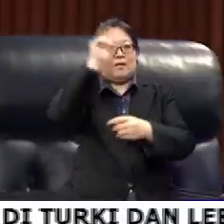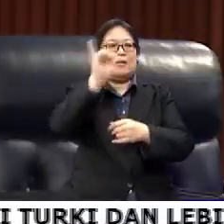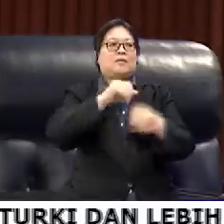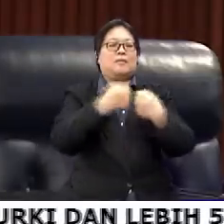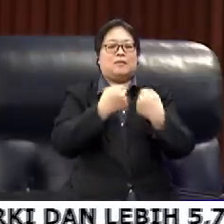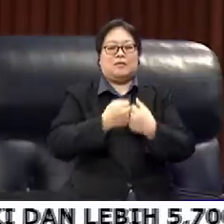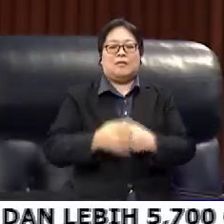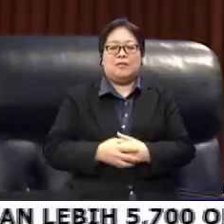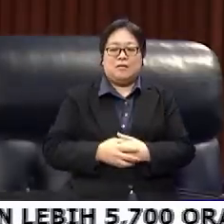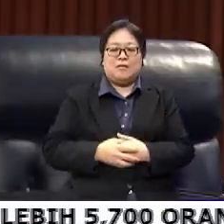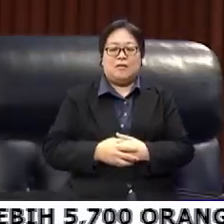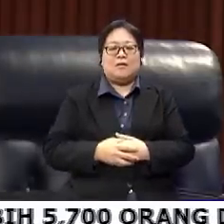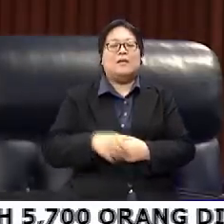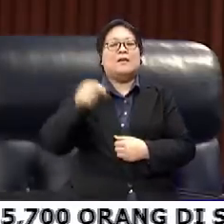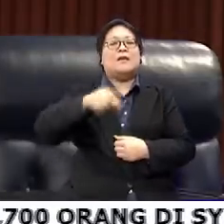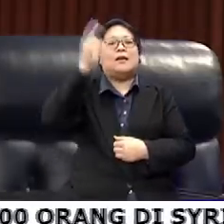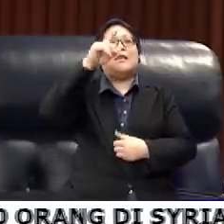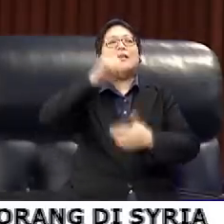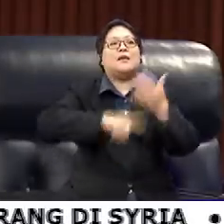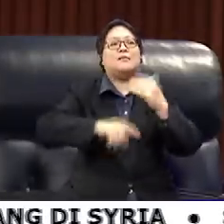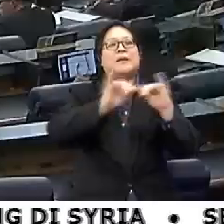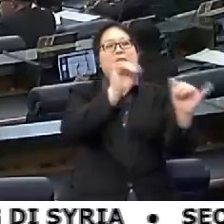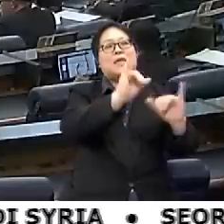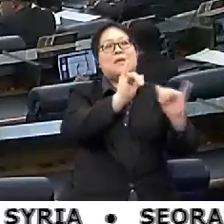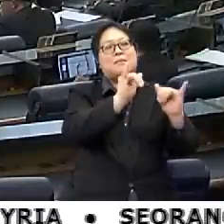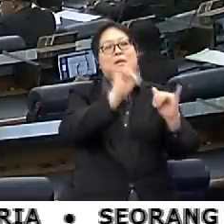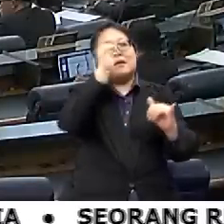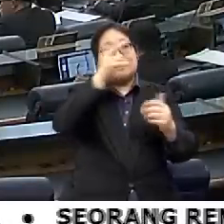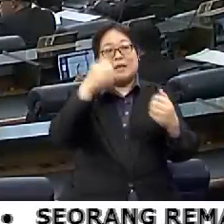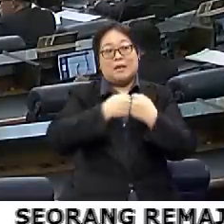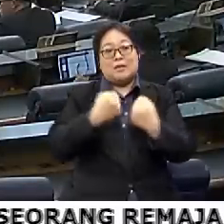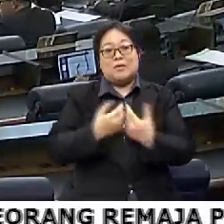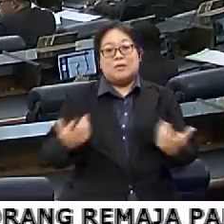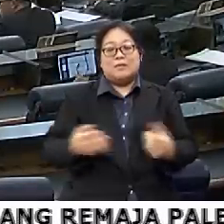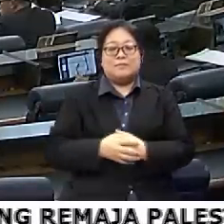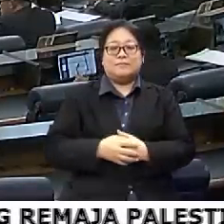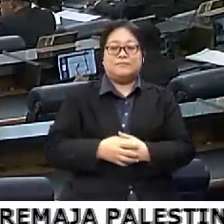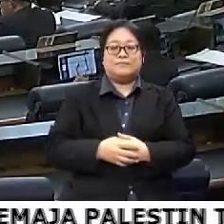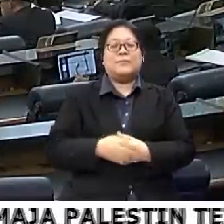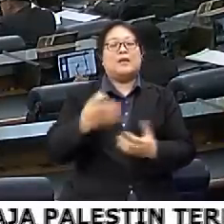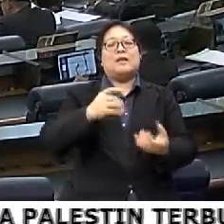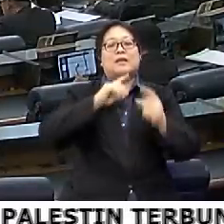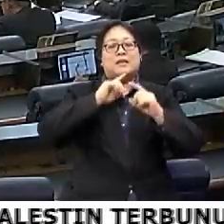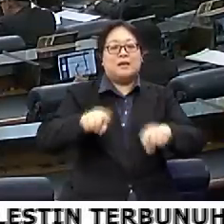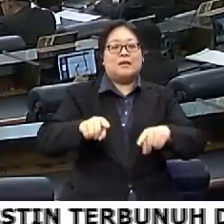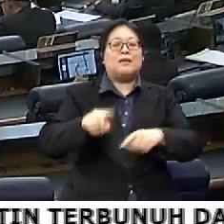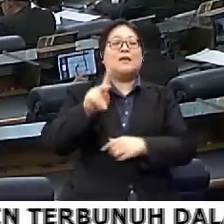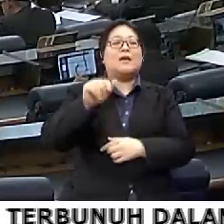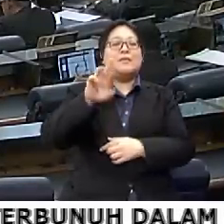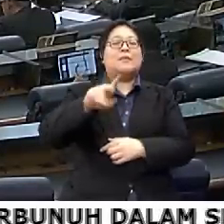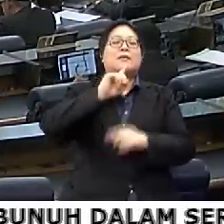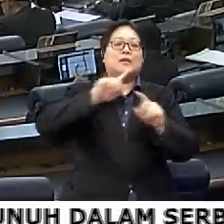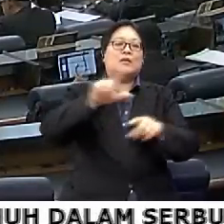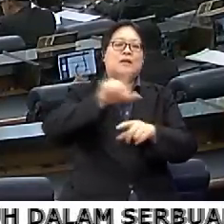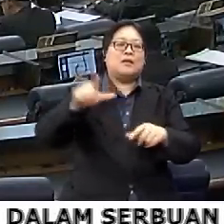Sekarang baru ada telur. Ini apa kerajaan ni? Sama kerajaan mau gaduh kah? Bagi kerajaan ni masa Kampar